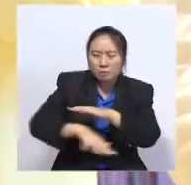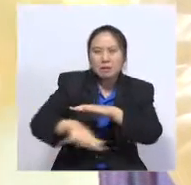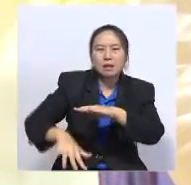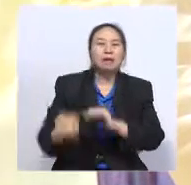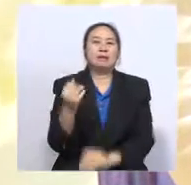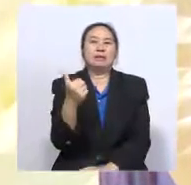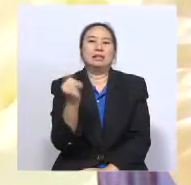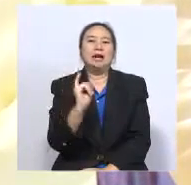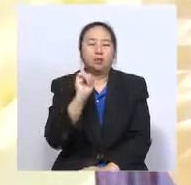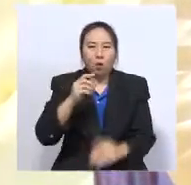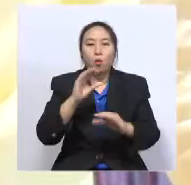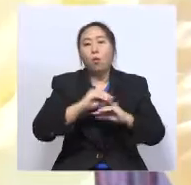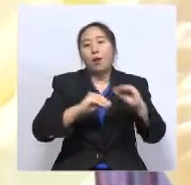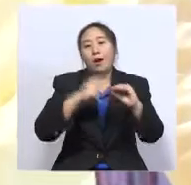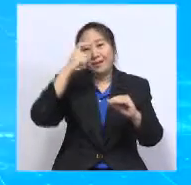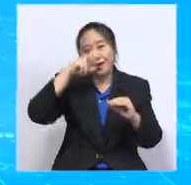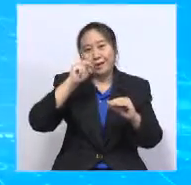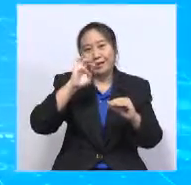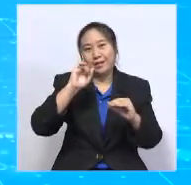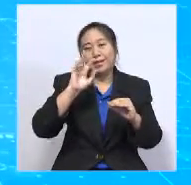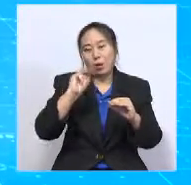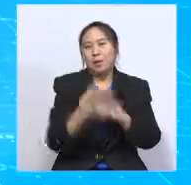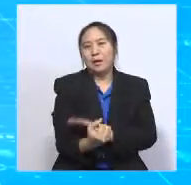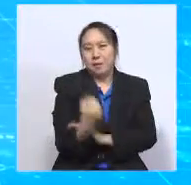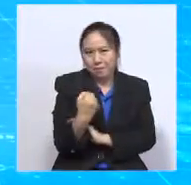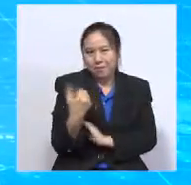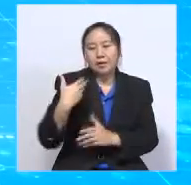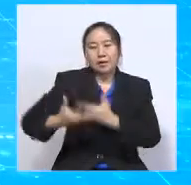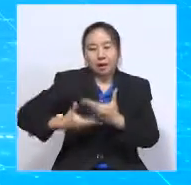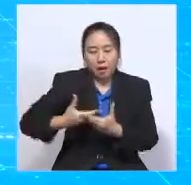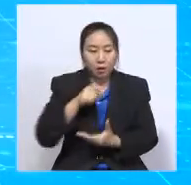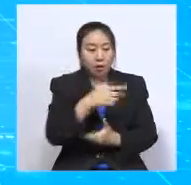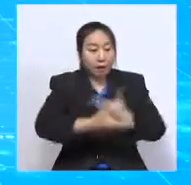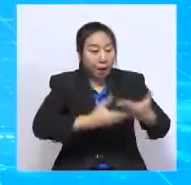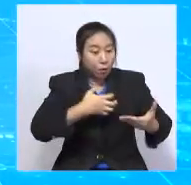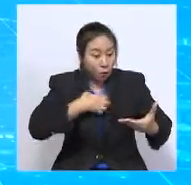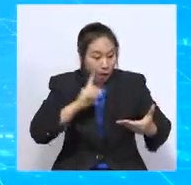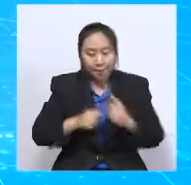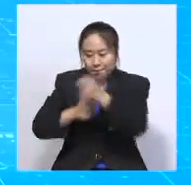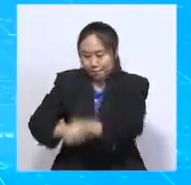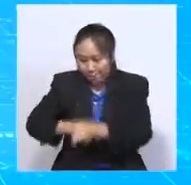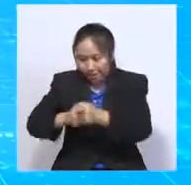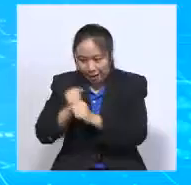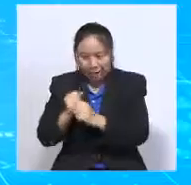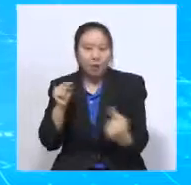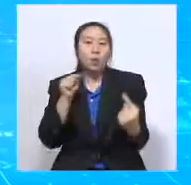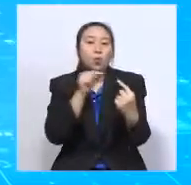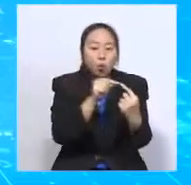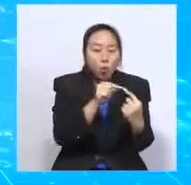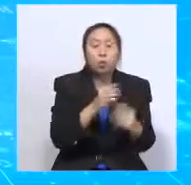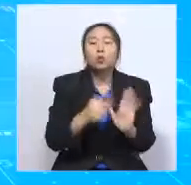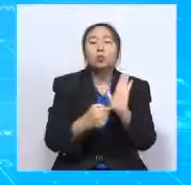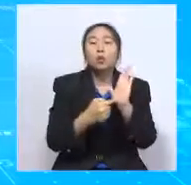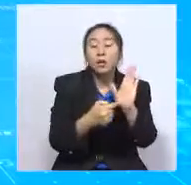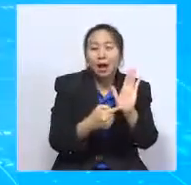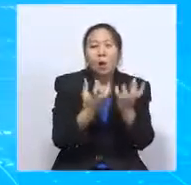เข้มแข็งในโครงการไทยนิยมยั่งยืนโดยใช้ตลาดเป็นตัวนำปลูกพืชให้ตรงกับความต้องการของตลาดยกตัวอย่างสินค้าข้าวของไทย